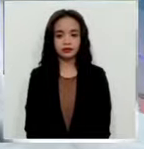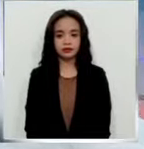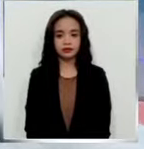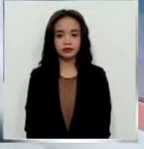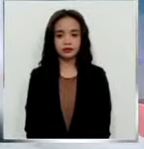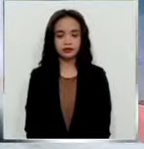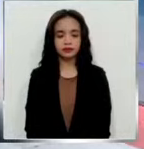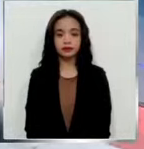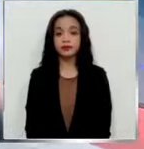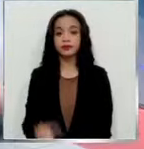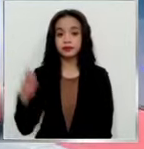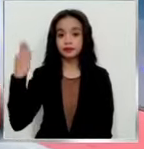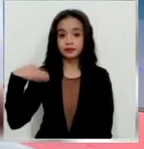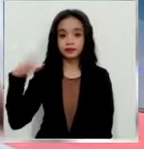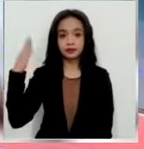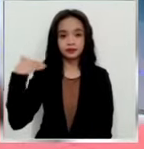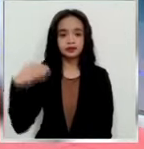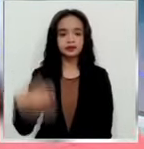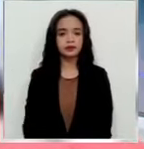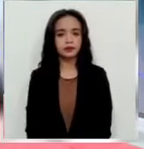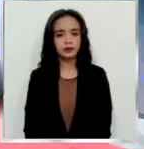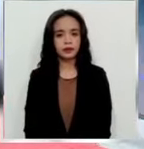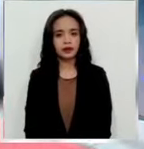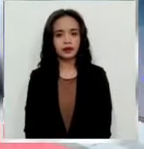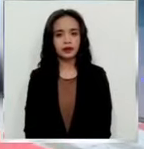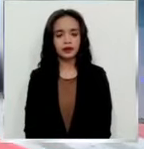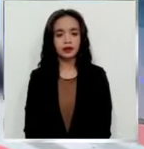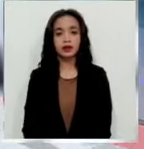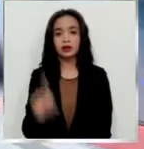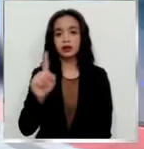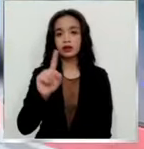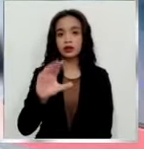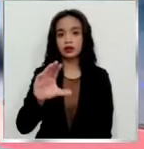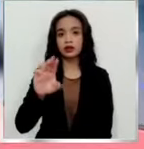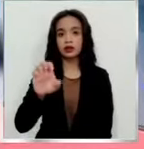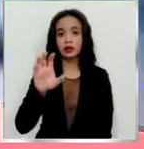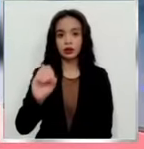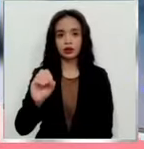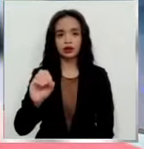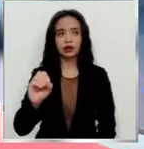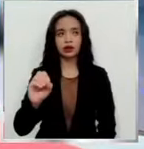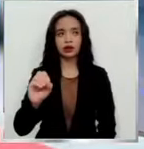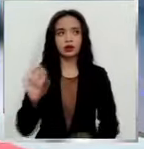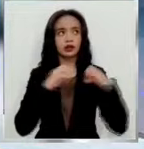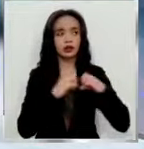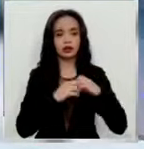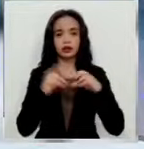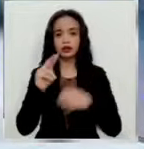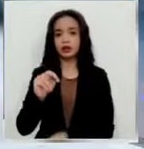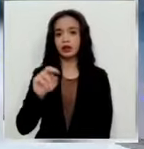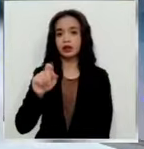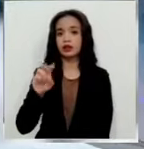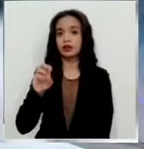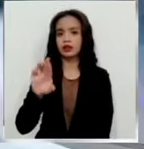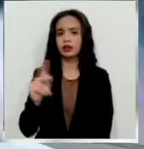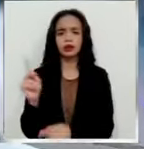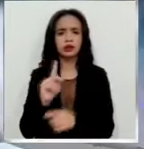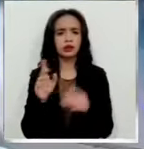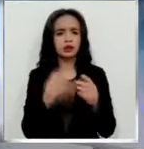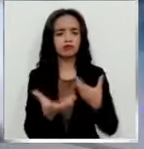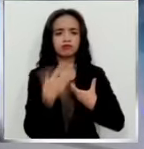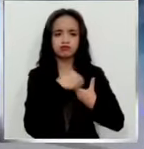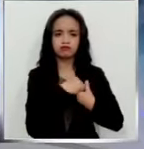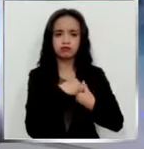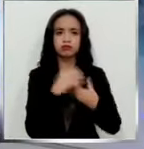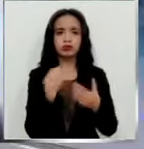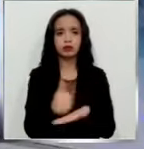Noong paman, nasa puso na ng CEO at chairman ng GMA Network na si Attorney Felipe Gozon ang pagtulong sa kapwa.